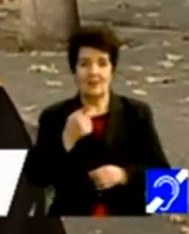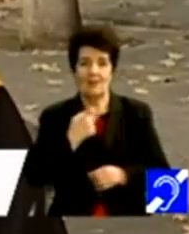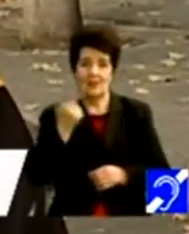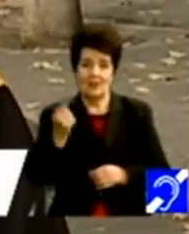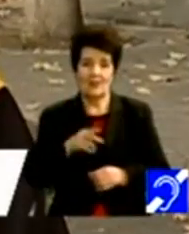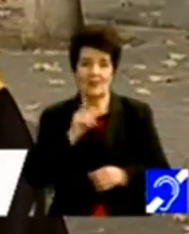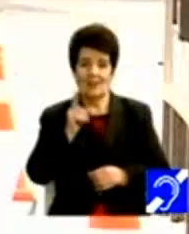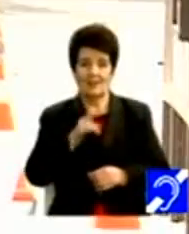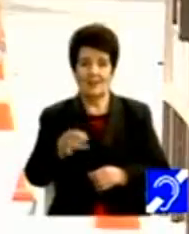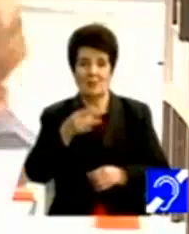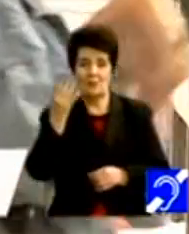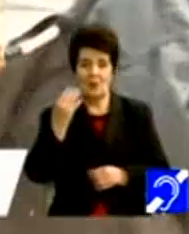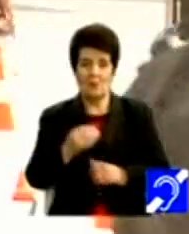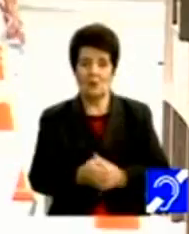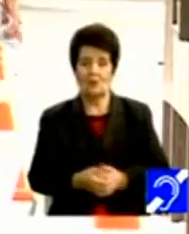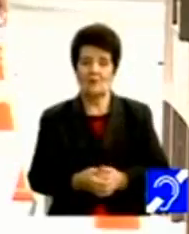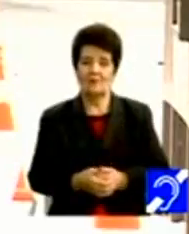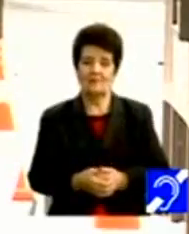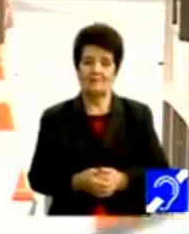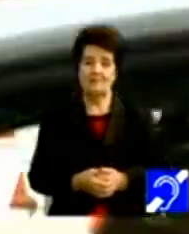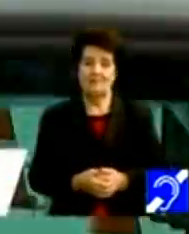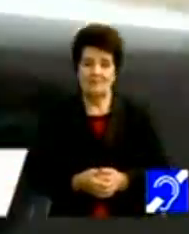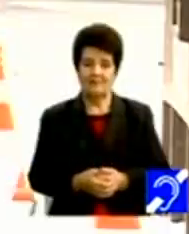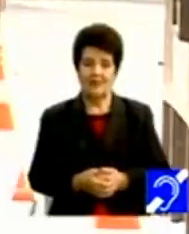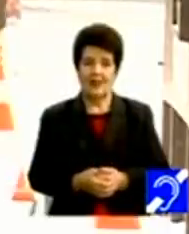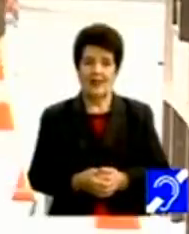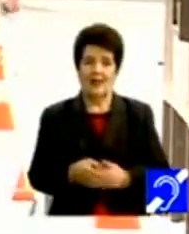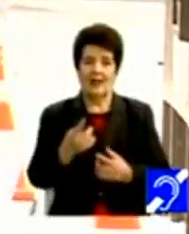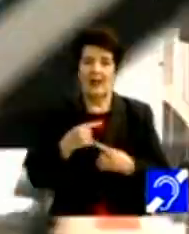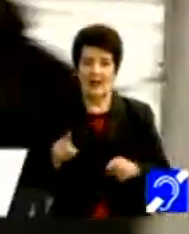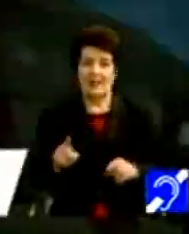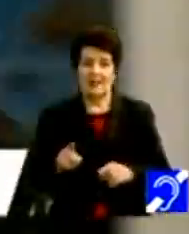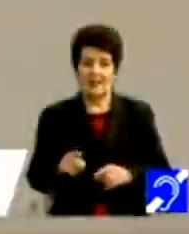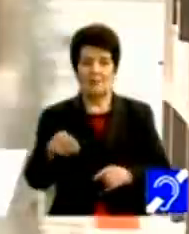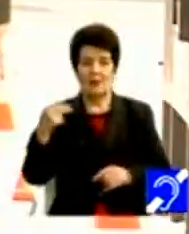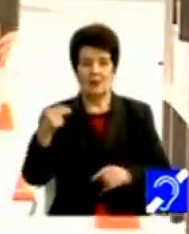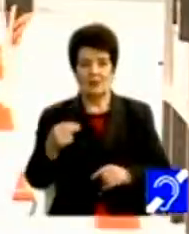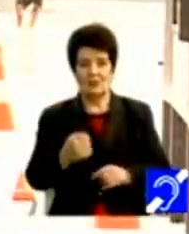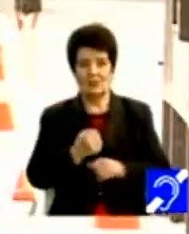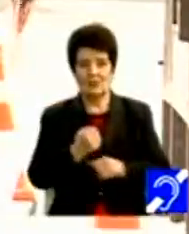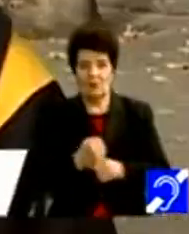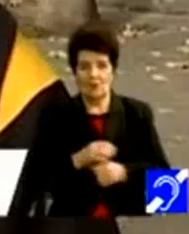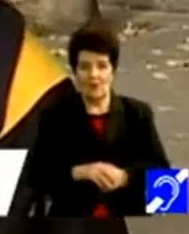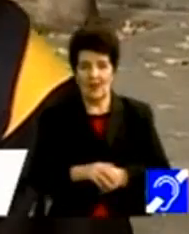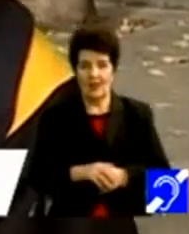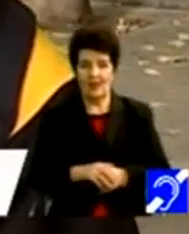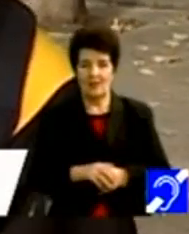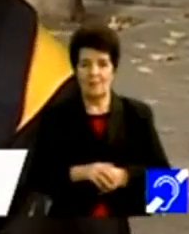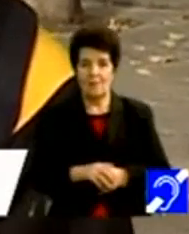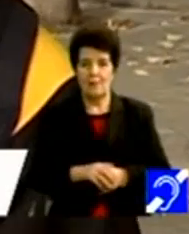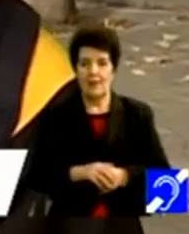sectorului de tineret în Republica Moldova. Ce n-au făcut alți președinți și ați aștepta de la cel care ar fi ales să facă? Cred că ar fi bine ca